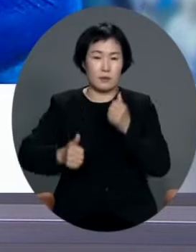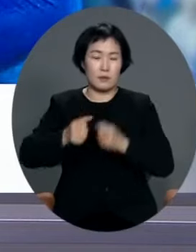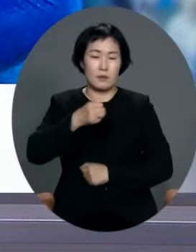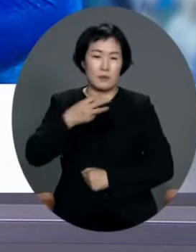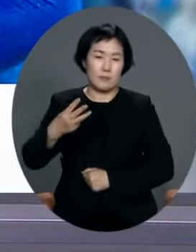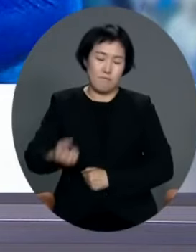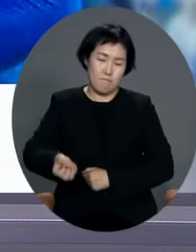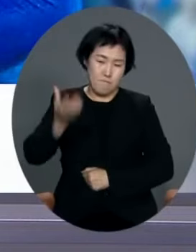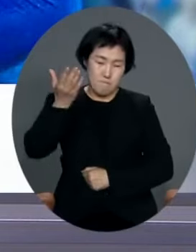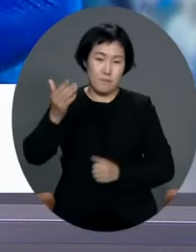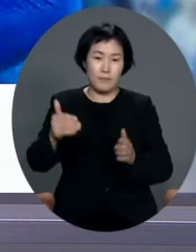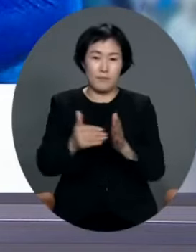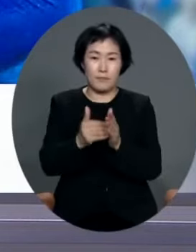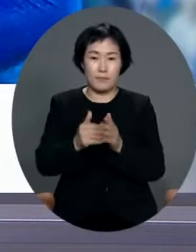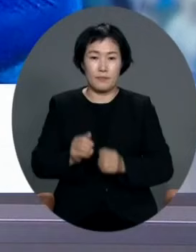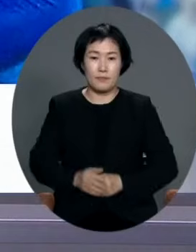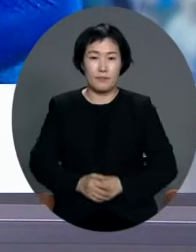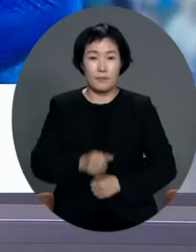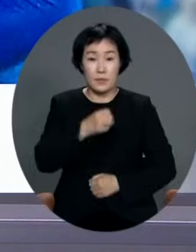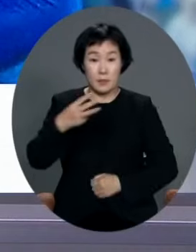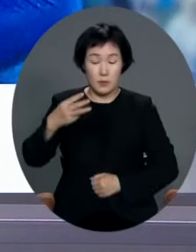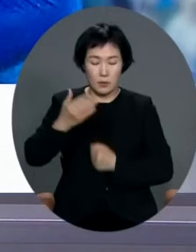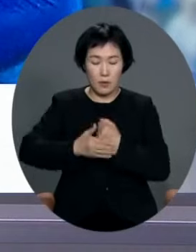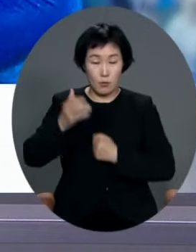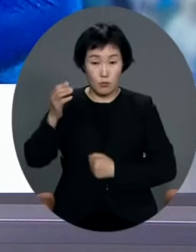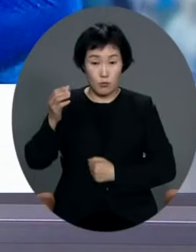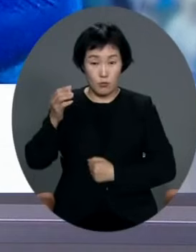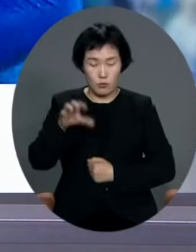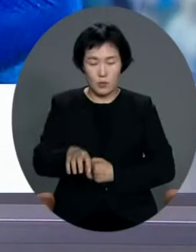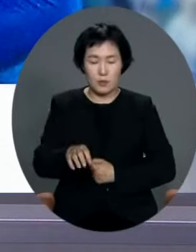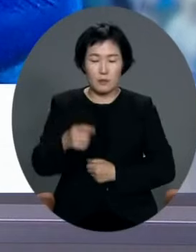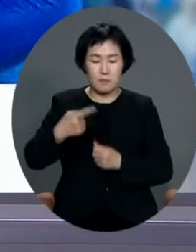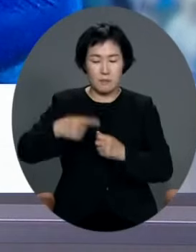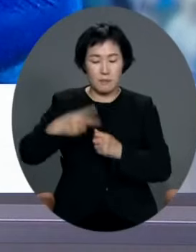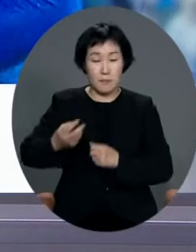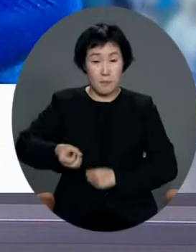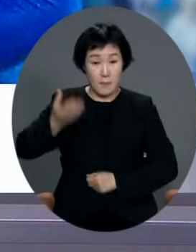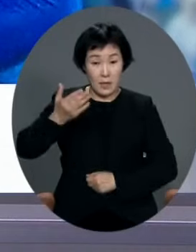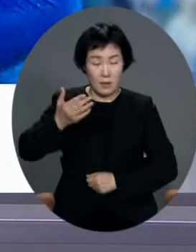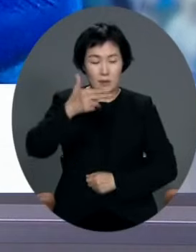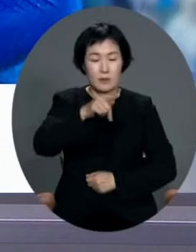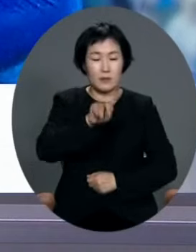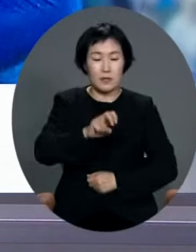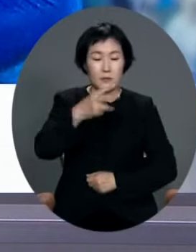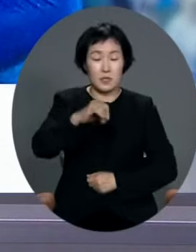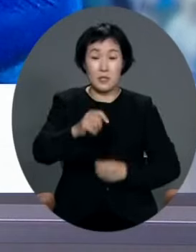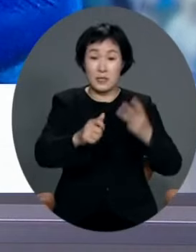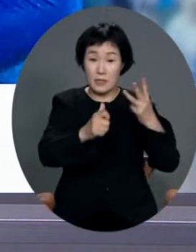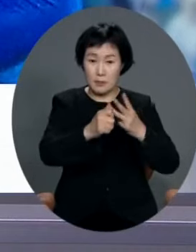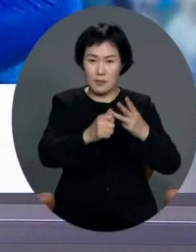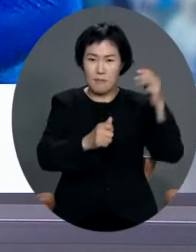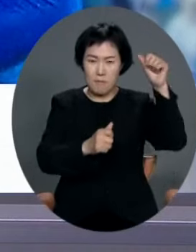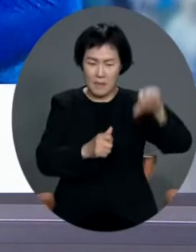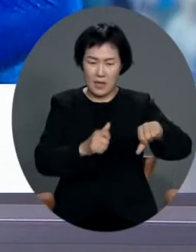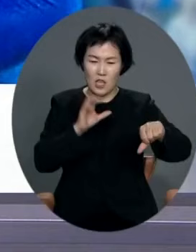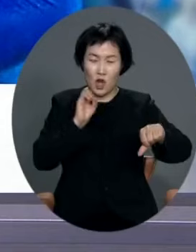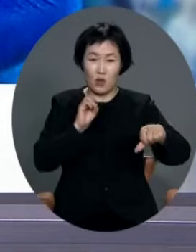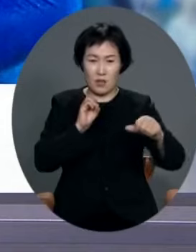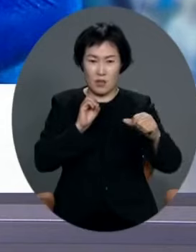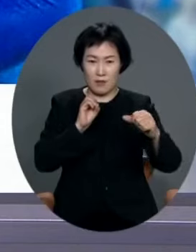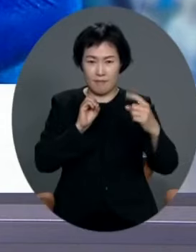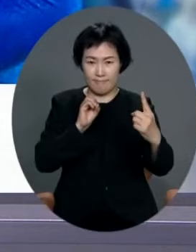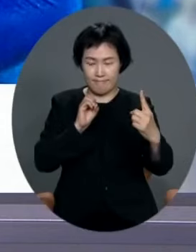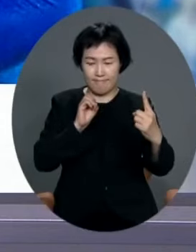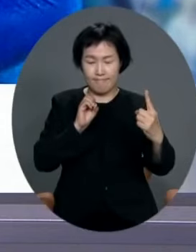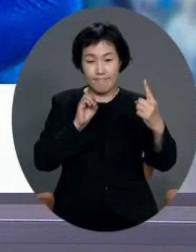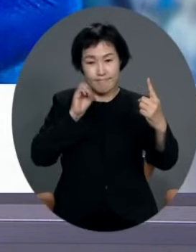승리로 마무리됐습니다. 삼성은 대구에서 2연승을 거두고 잠실에서의 첫 경기 3차전을 0-1로 내줬지만